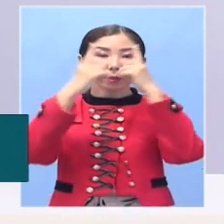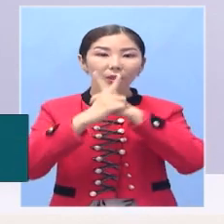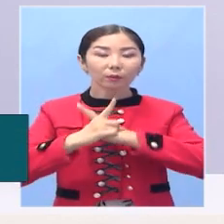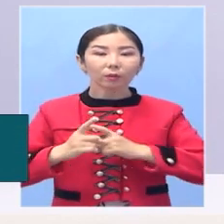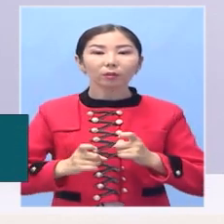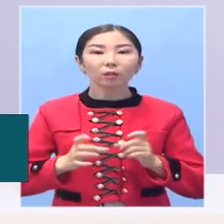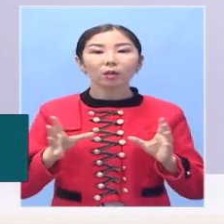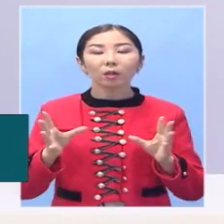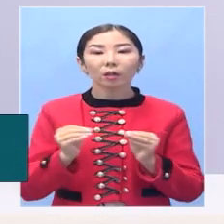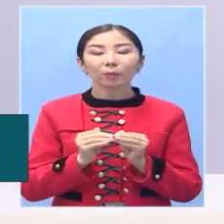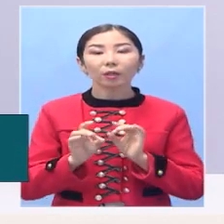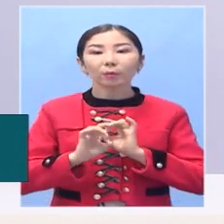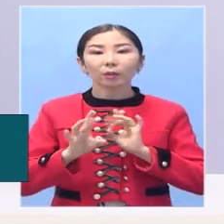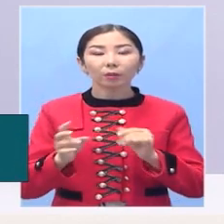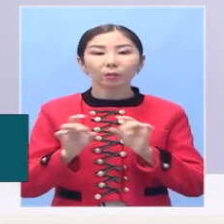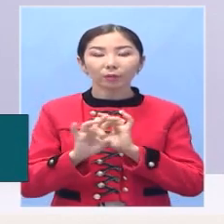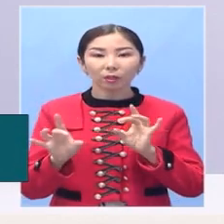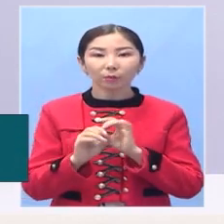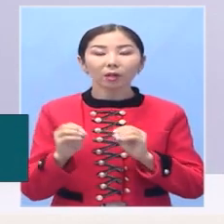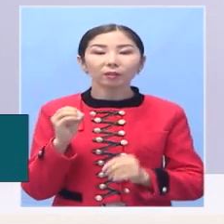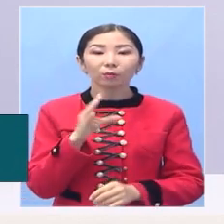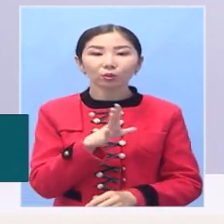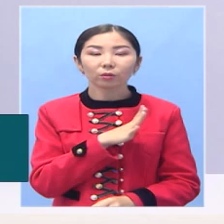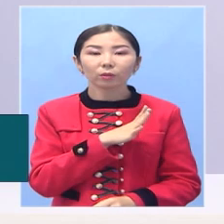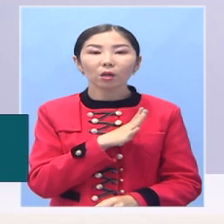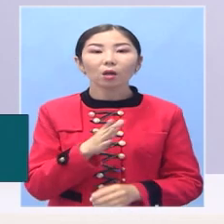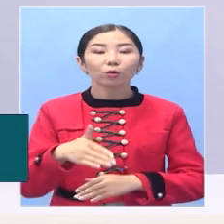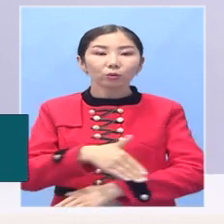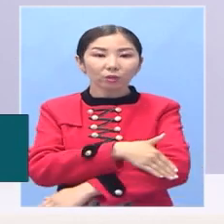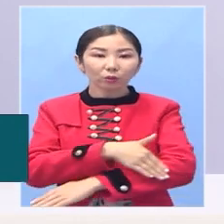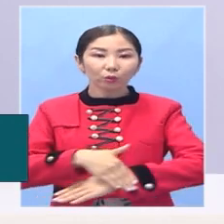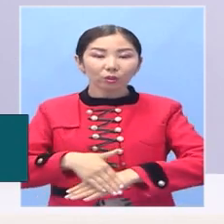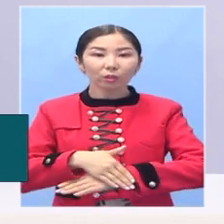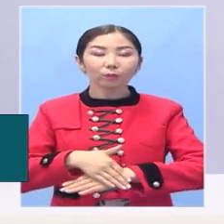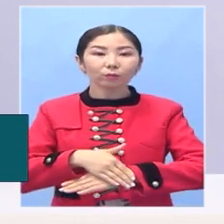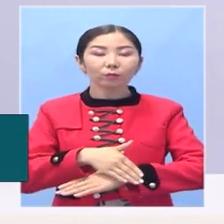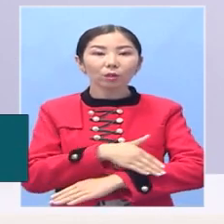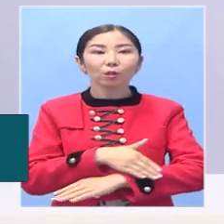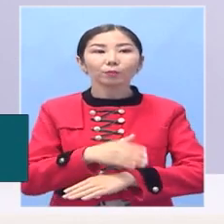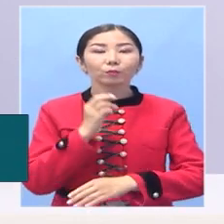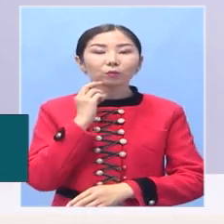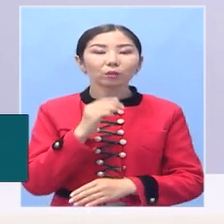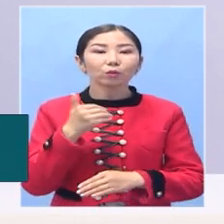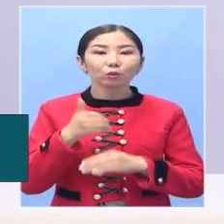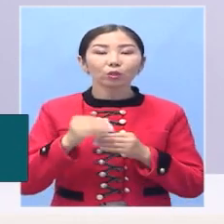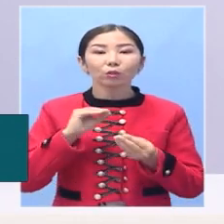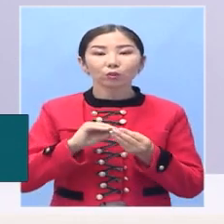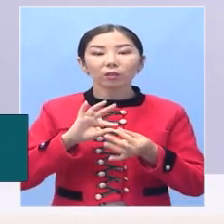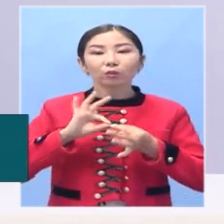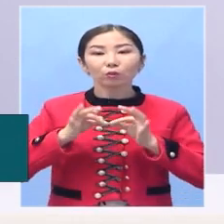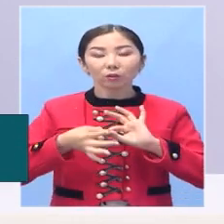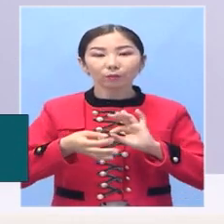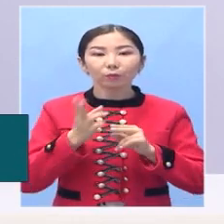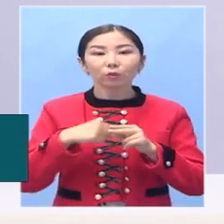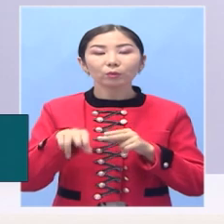ақпараттардың көздеріне хабарлама беріледі. Осындай көшеден жаңағы күрделі жөндеу болсын, орташа жөндеу болсын, жол жұмыстары